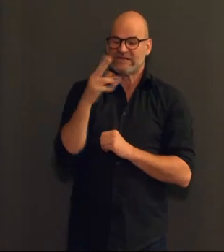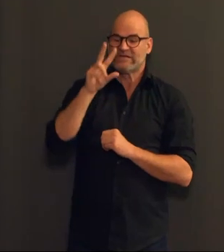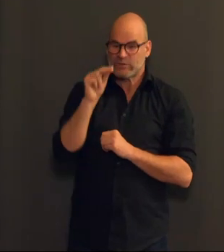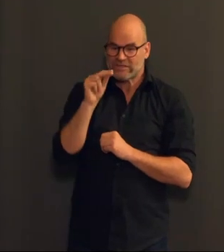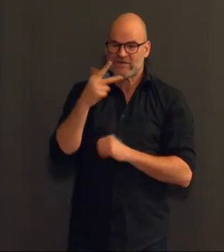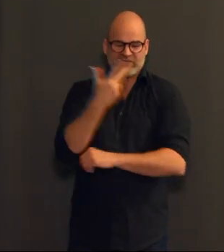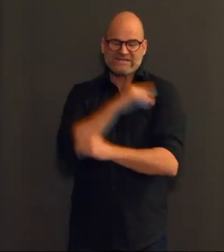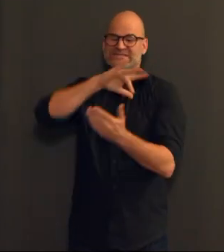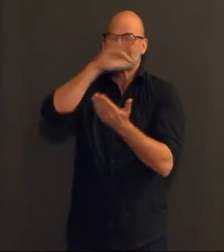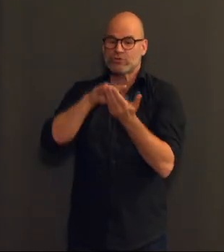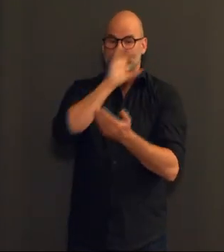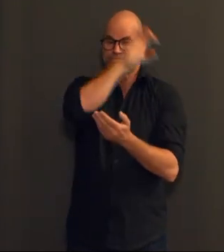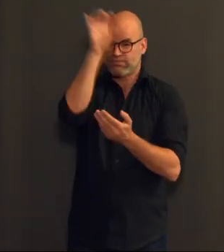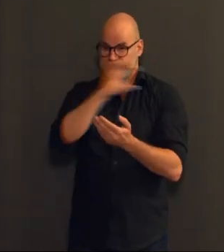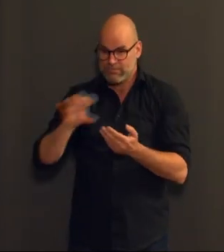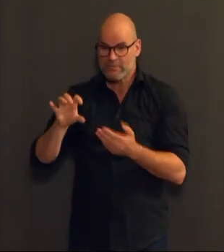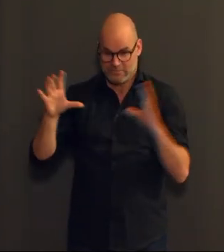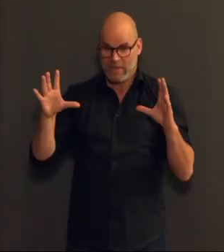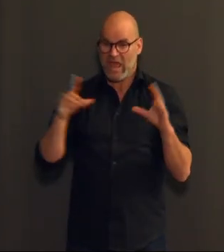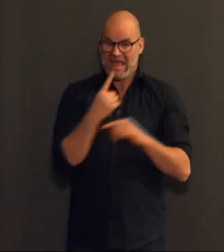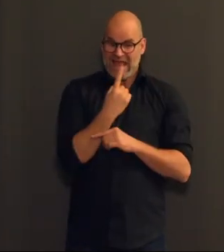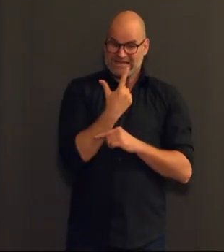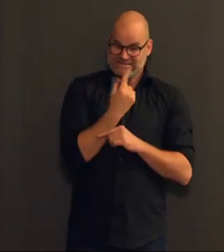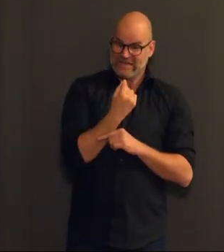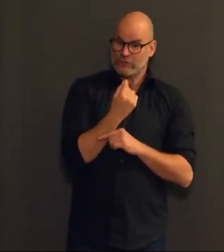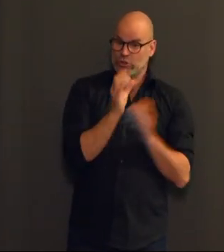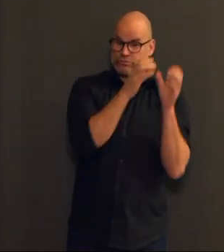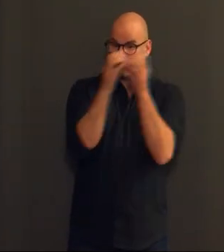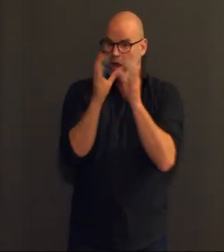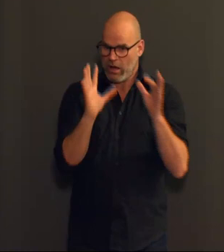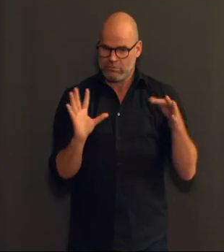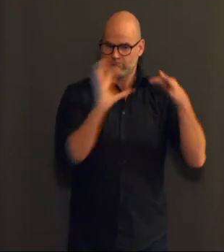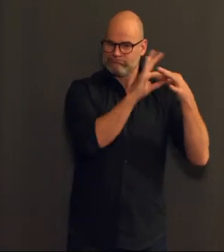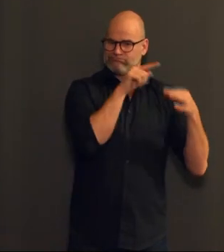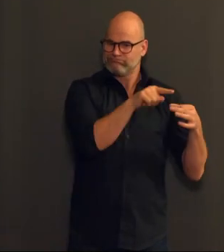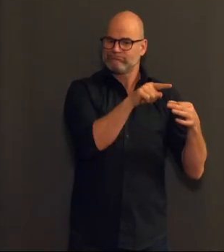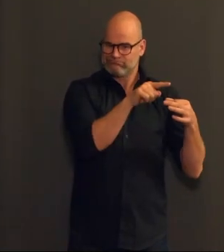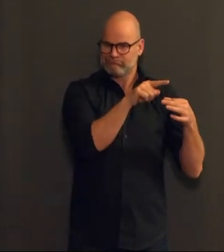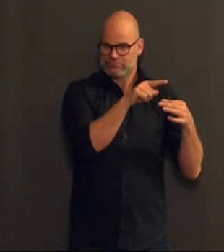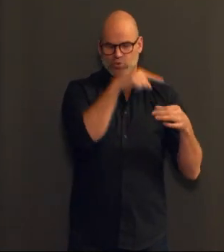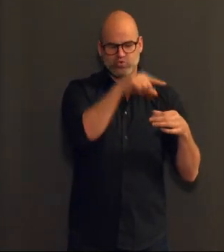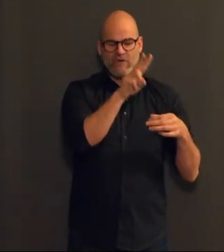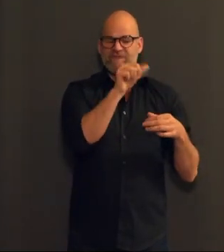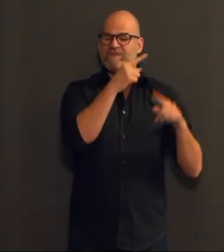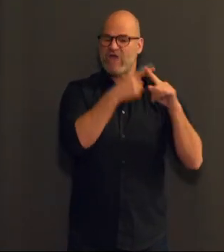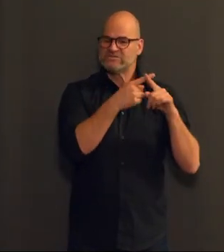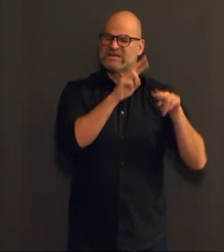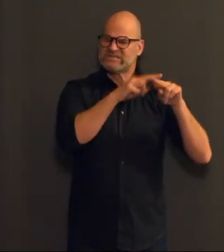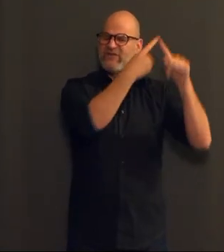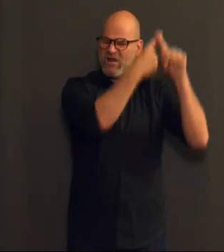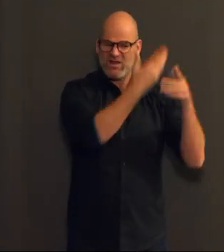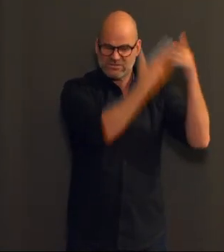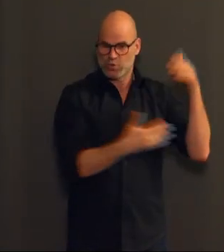Dat is meer dan de helft en we hopen dat de anderen snel zullen volgen. Sinds de lancering van QVAX, nu 2 weken